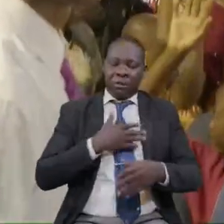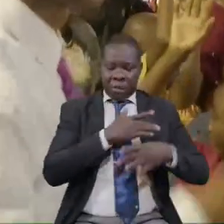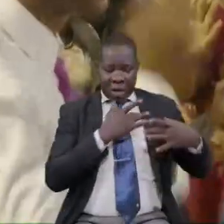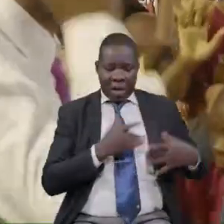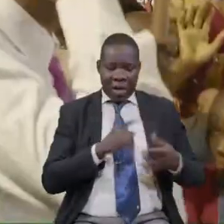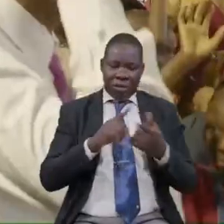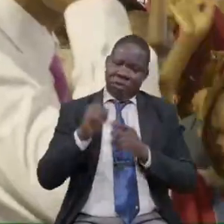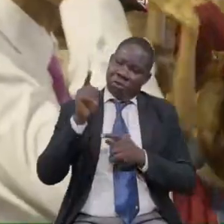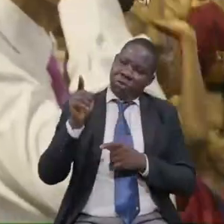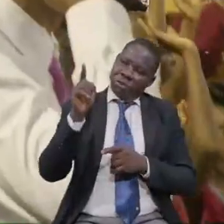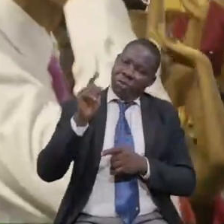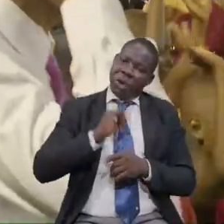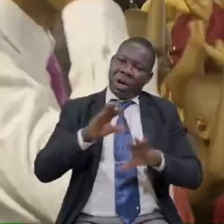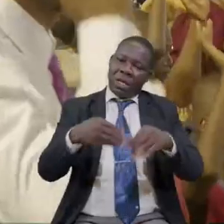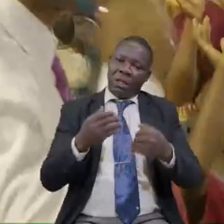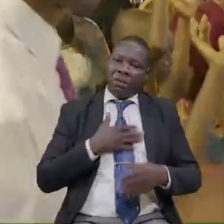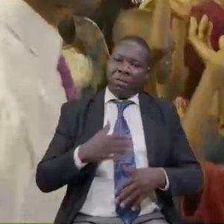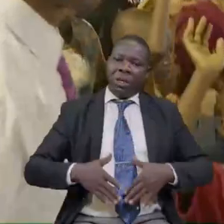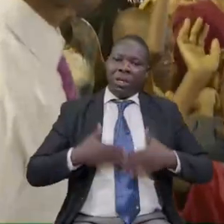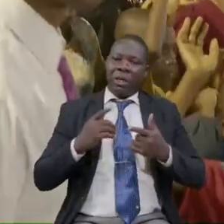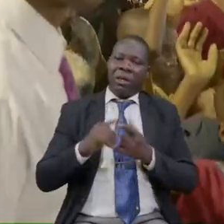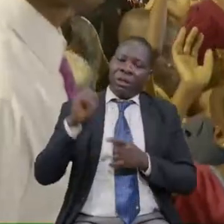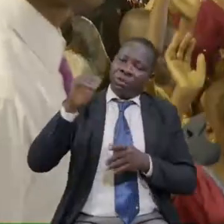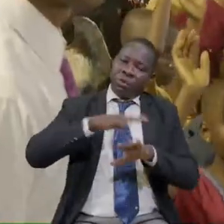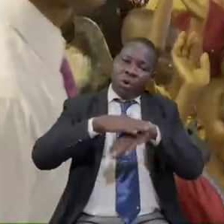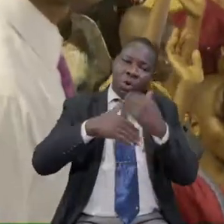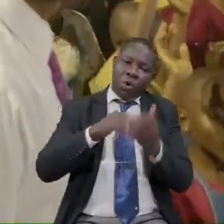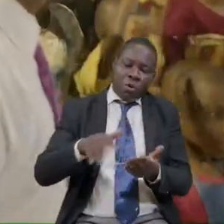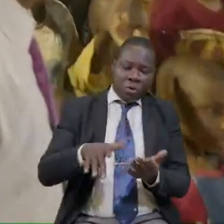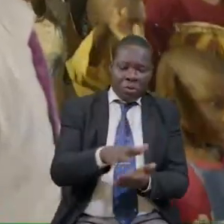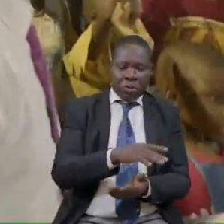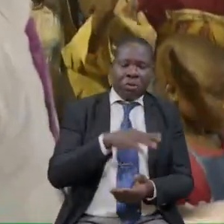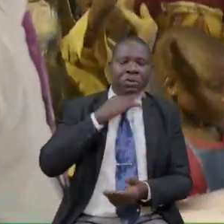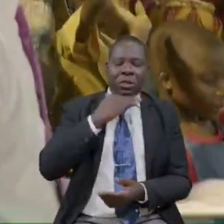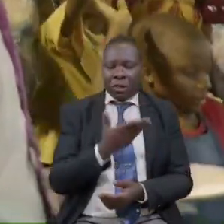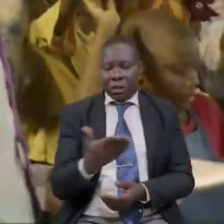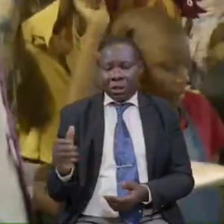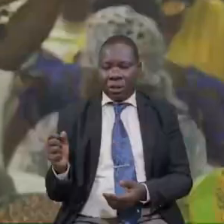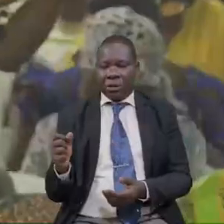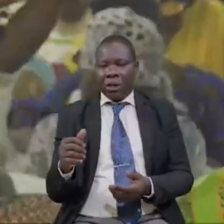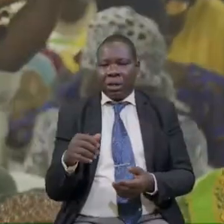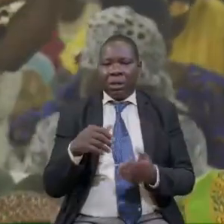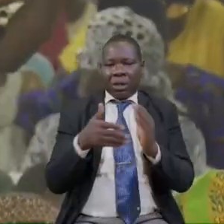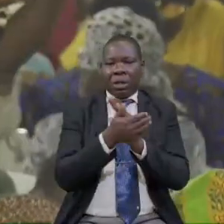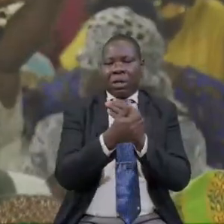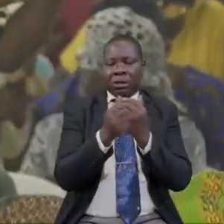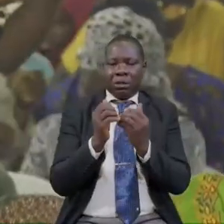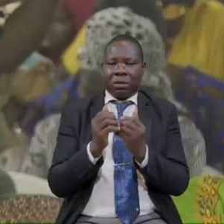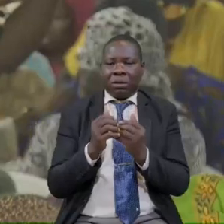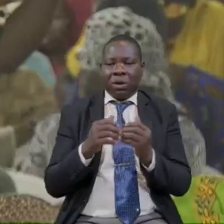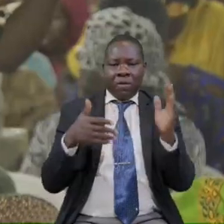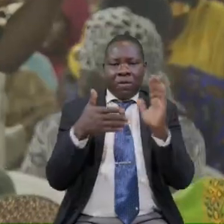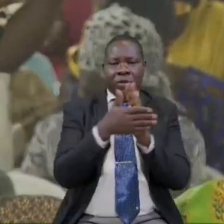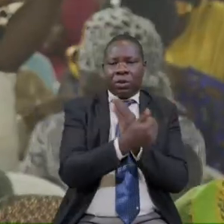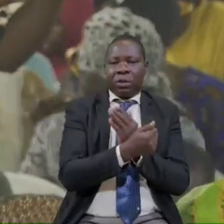donne ma vie. Toutes ces choses sales, l'adultère, la